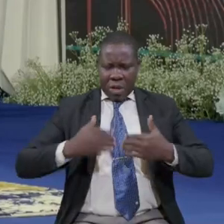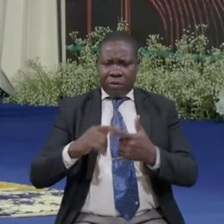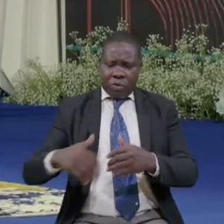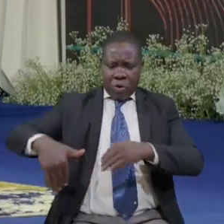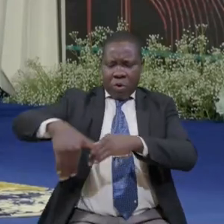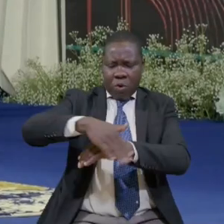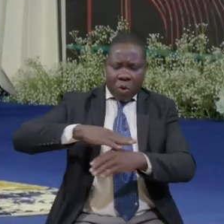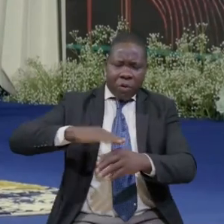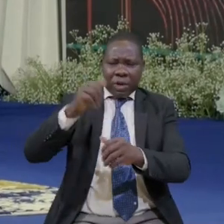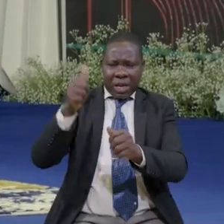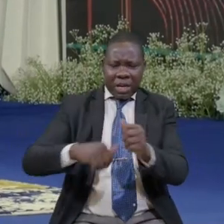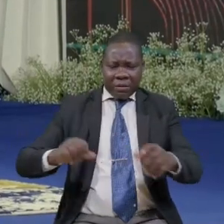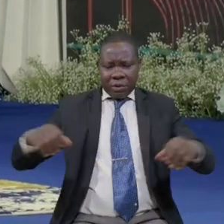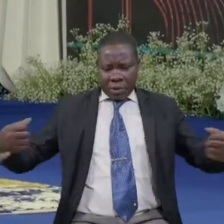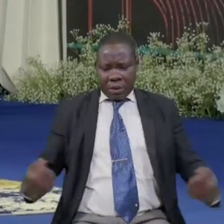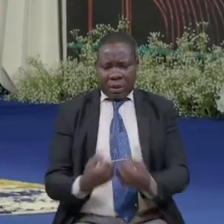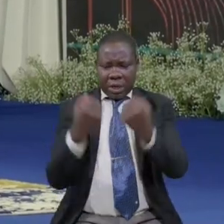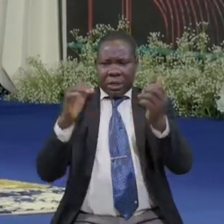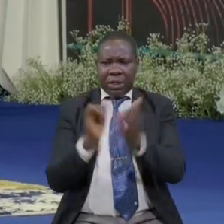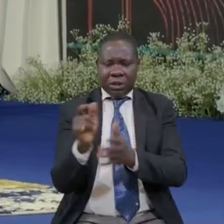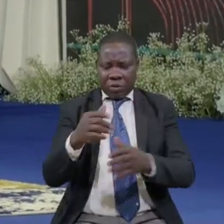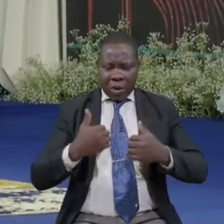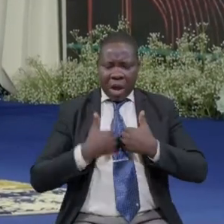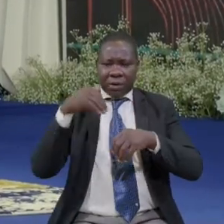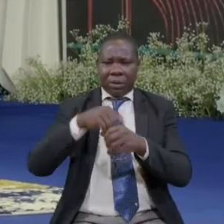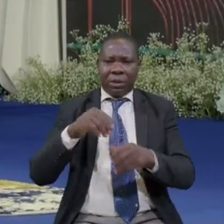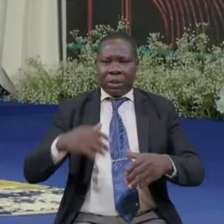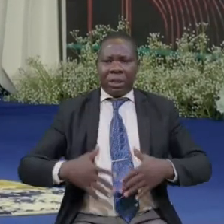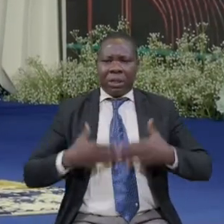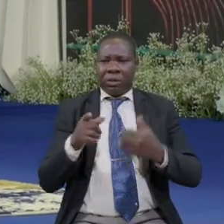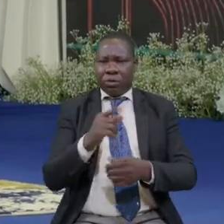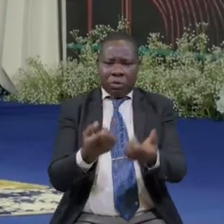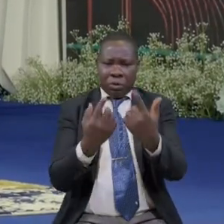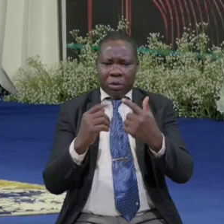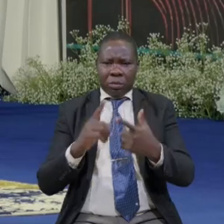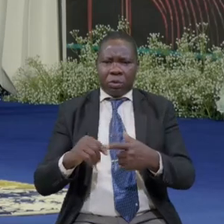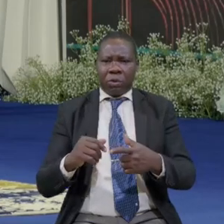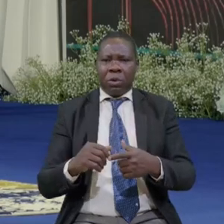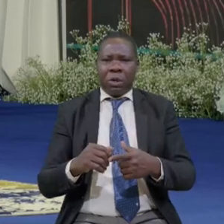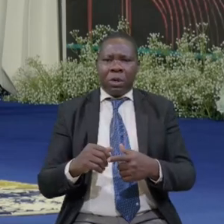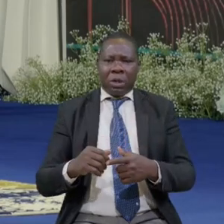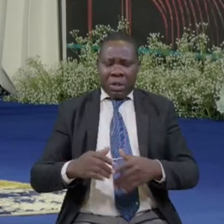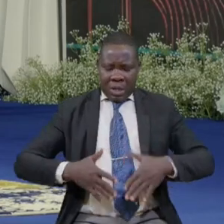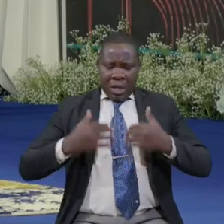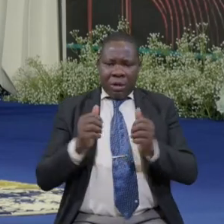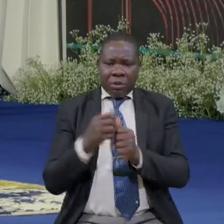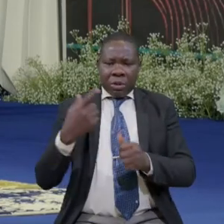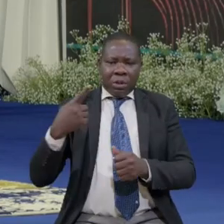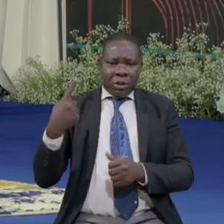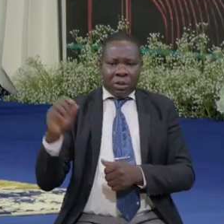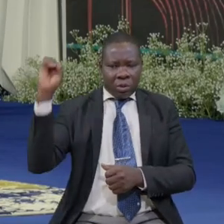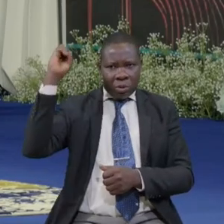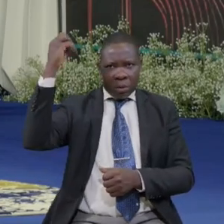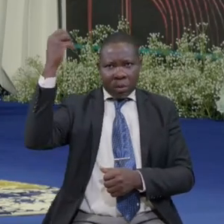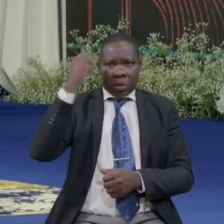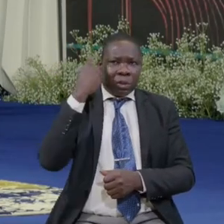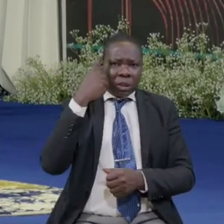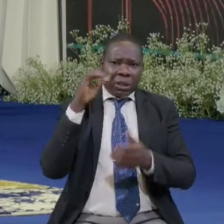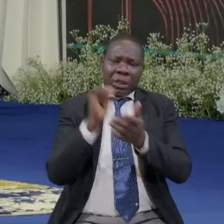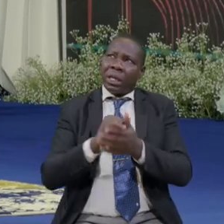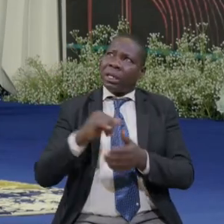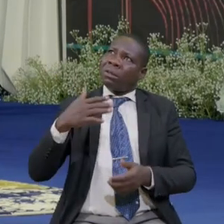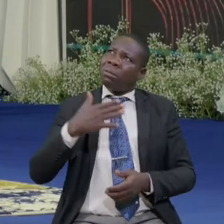tout défi que vous avez dans la vie. Vous venez ce soir avec cette compréhension que mon